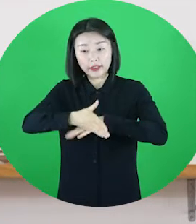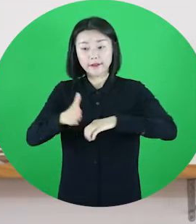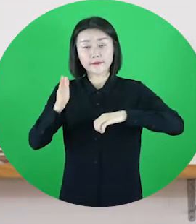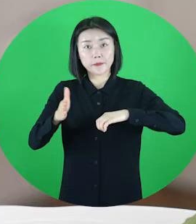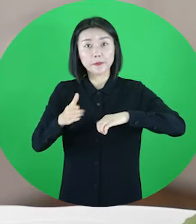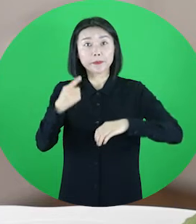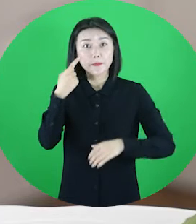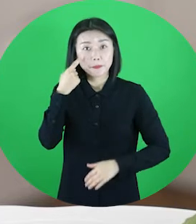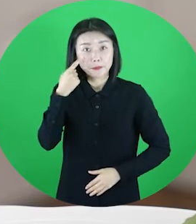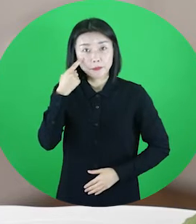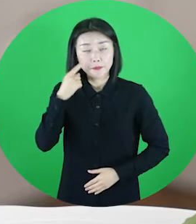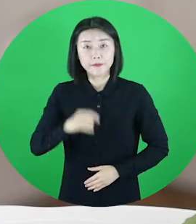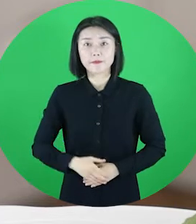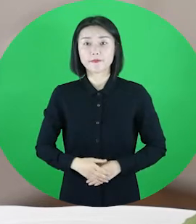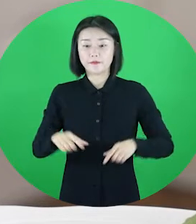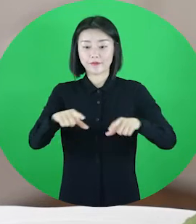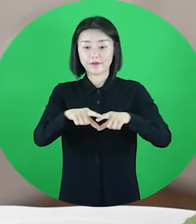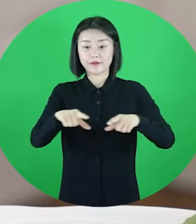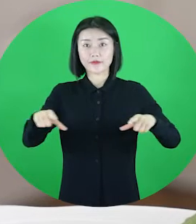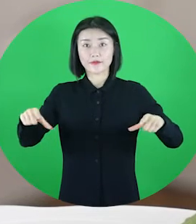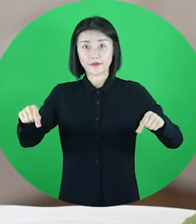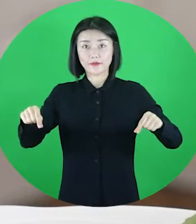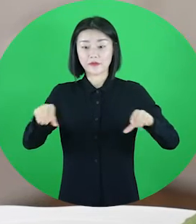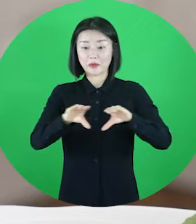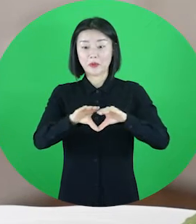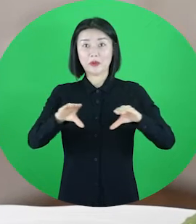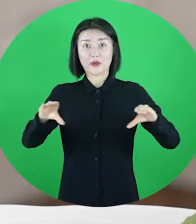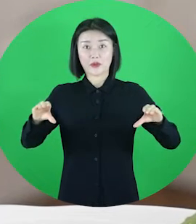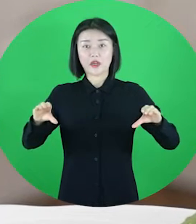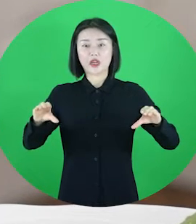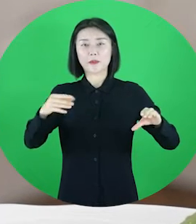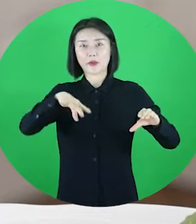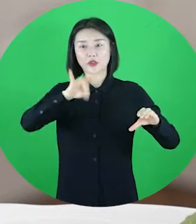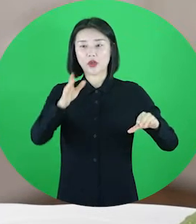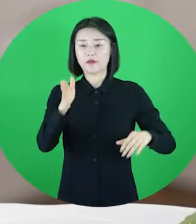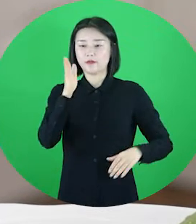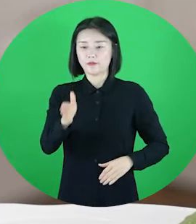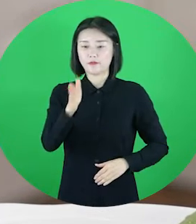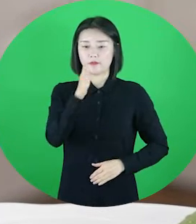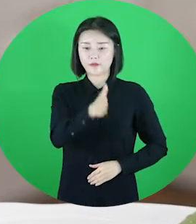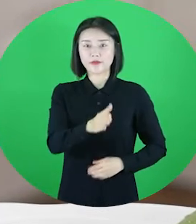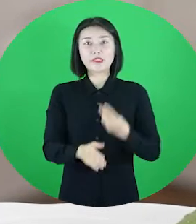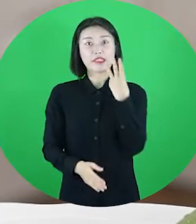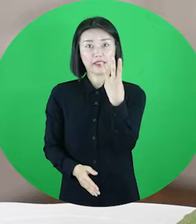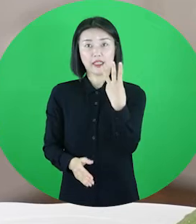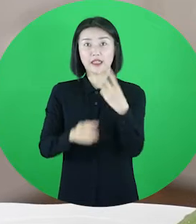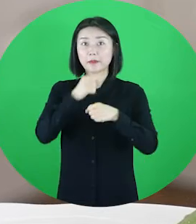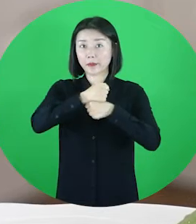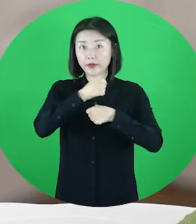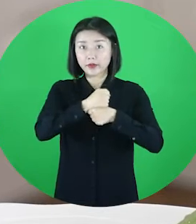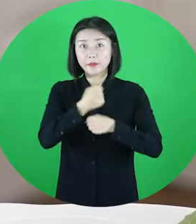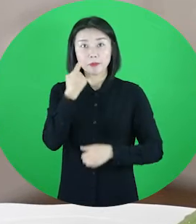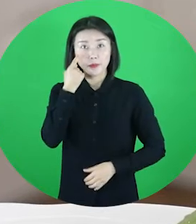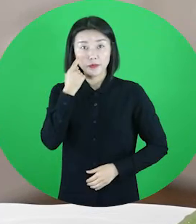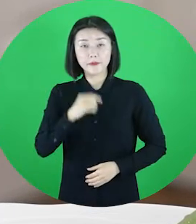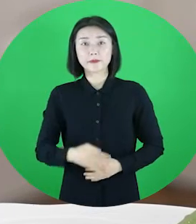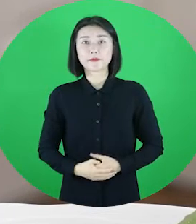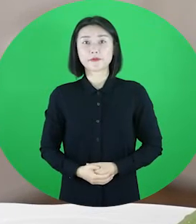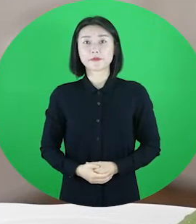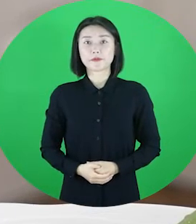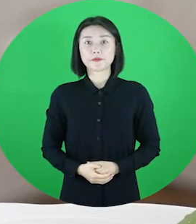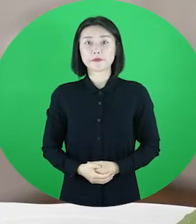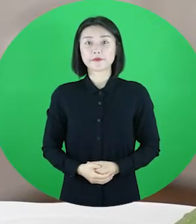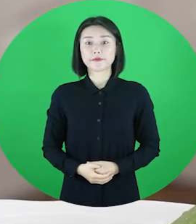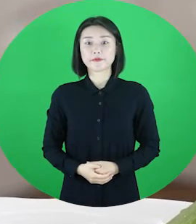할게요. 우리 당근 같은 경우는 3등분 해서 사용하도록 하겠습니다. 자,